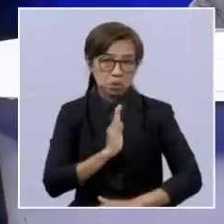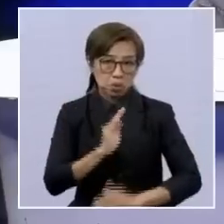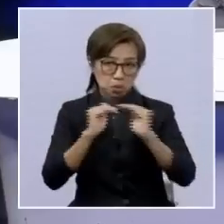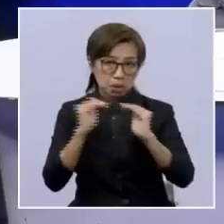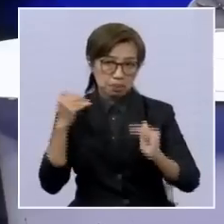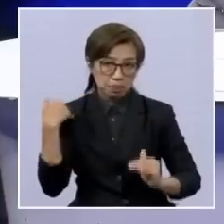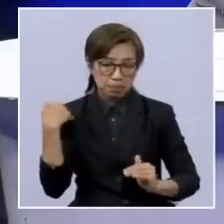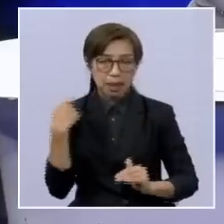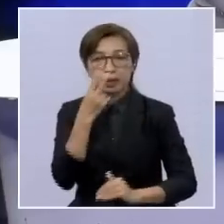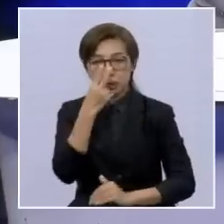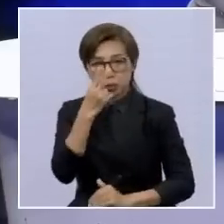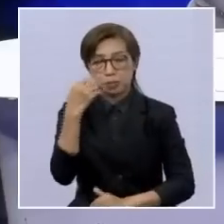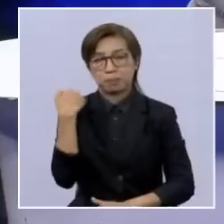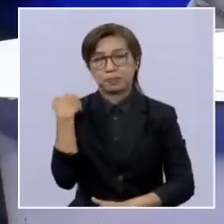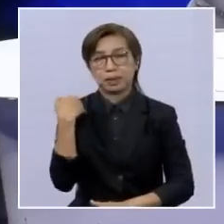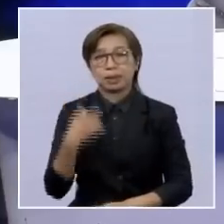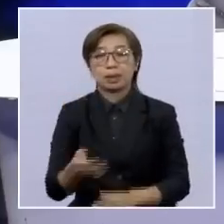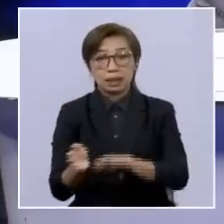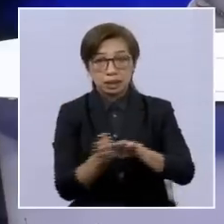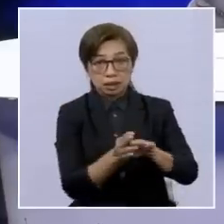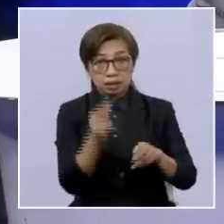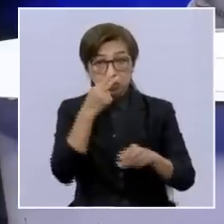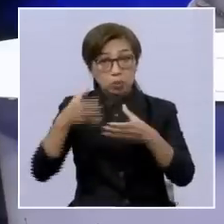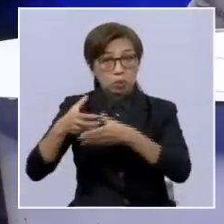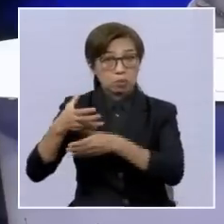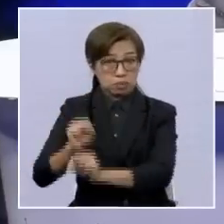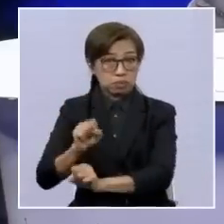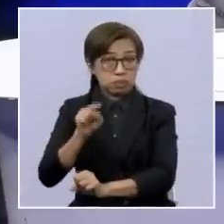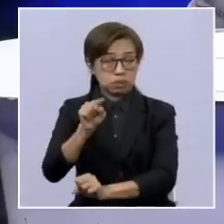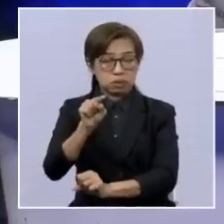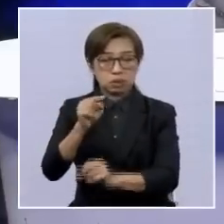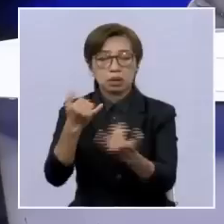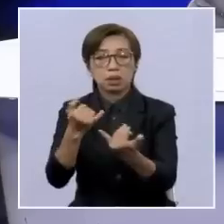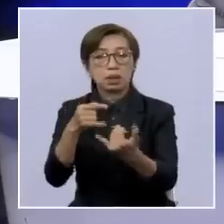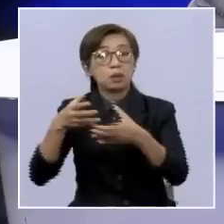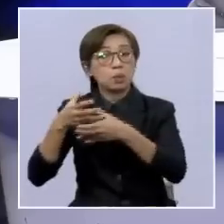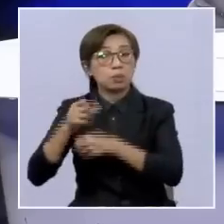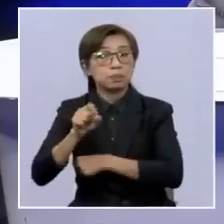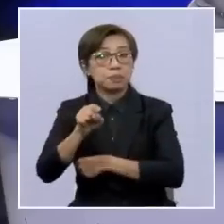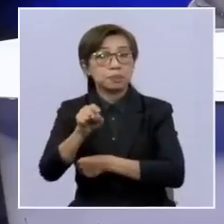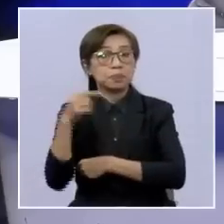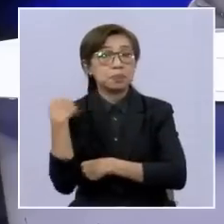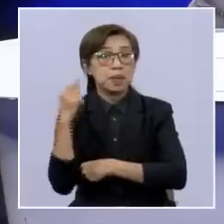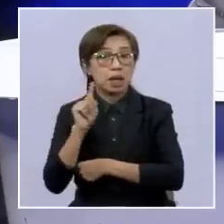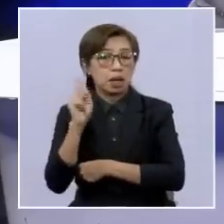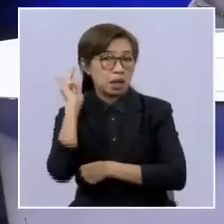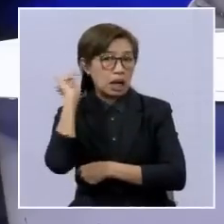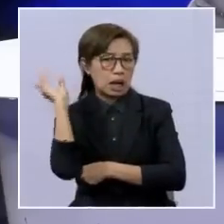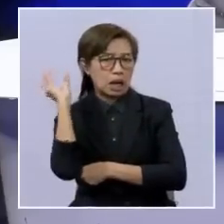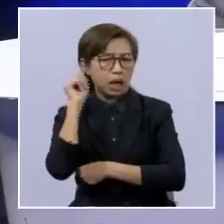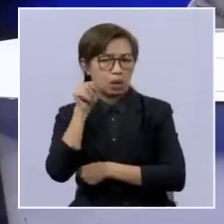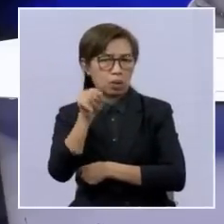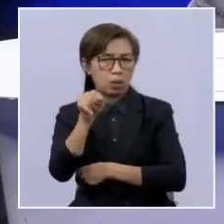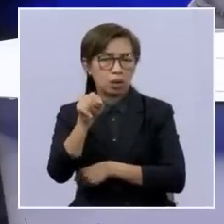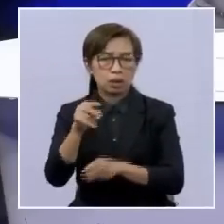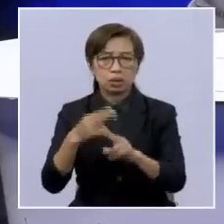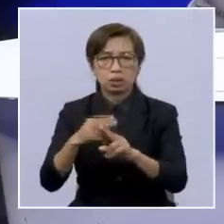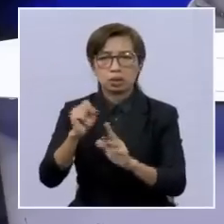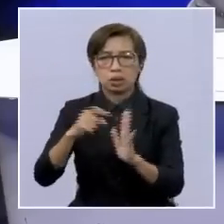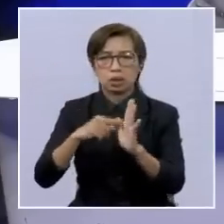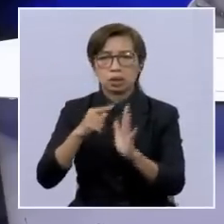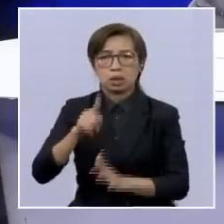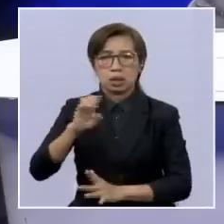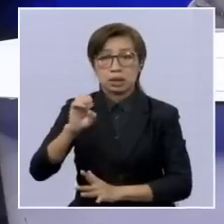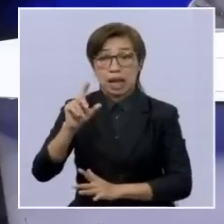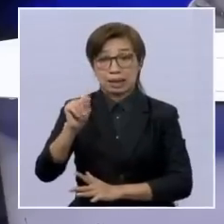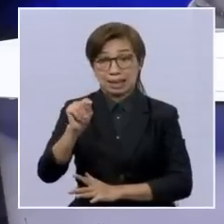คะดูความเคลื่อนไหวของพรรคประชาธิปัตย์กันหน่อยคุณผู้ชมคะเพราะว่าล่าสุดเนี่ยนะคะก็มีกระแสข่าวค่ะว่าทางด้านของคุณสาธิตปิตุเ